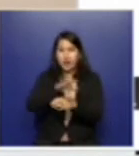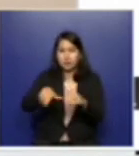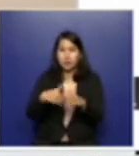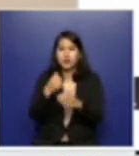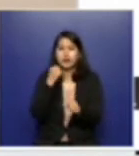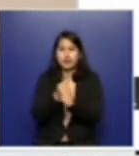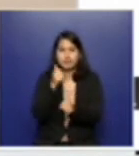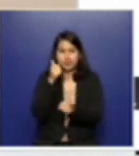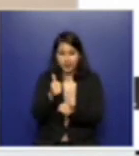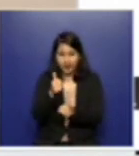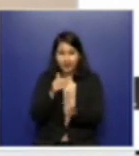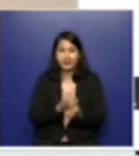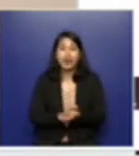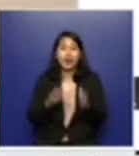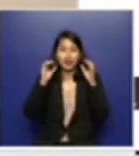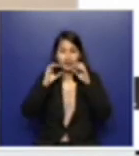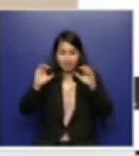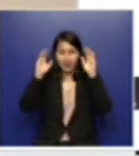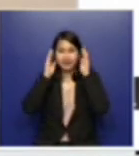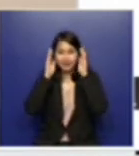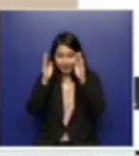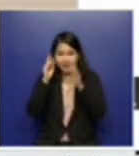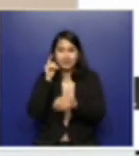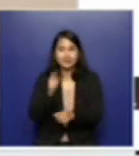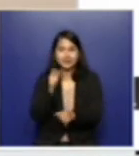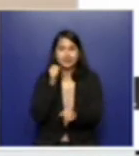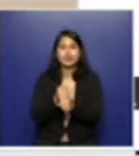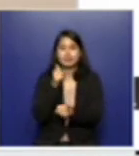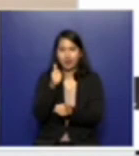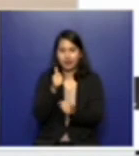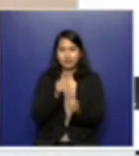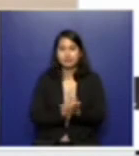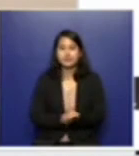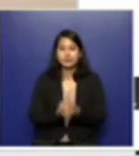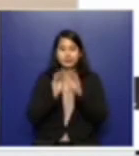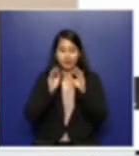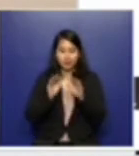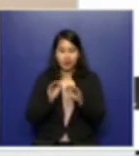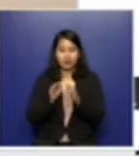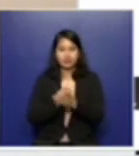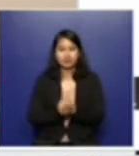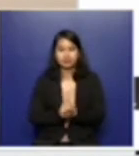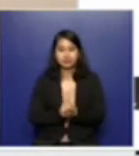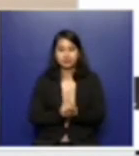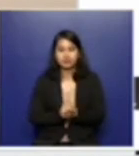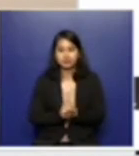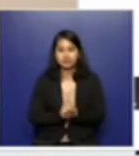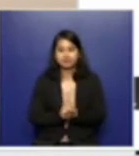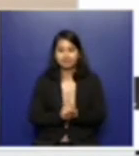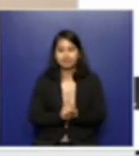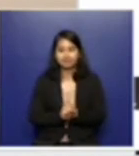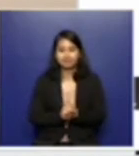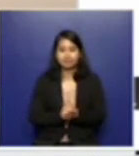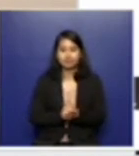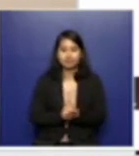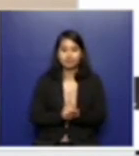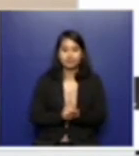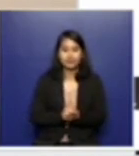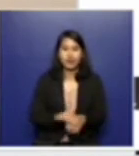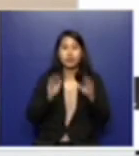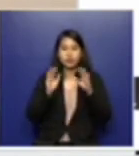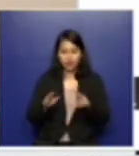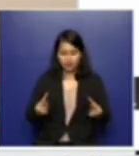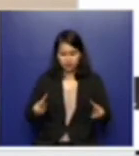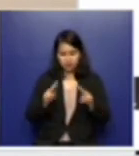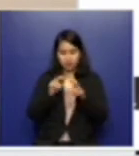ขอเพียงรัฐบาลมีความตั้งใจจริงบริสุทธิ์ใจฝากถึงท่านฝากถึงกระทรวงมหาดไทย